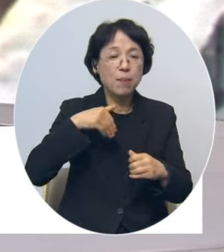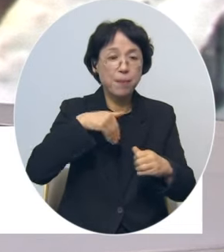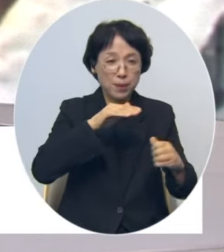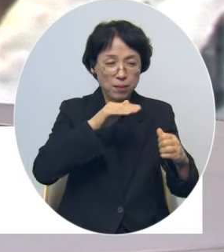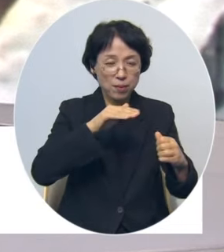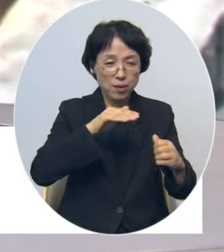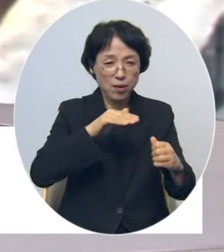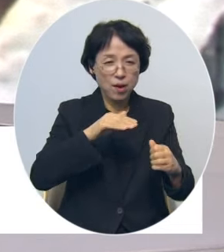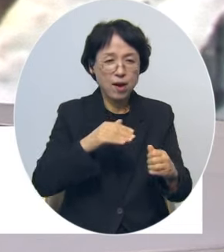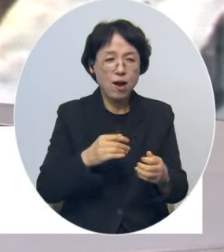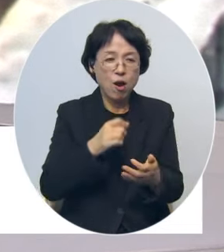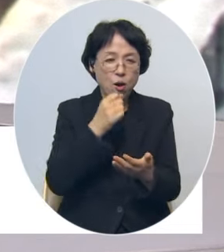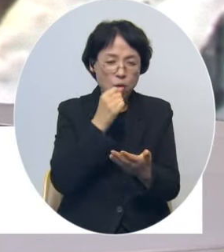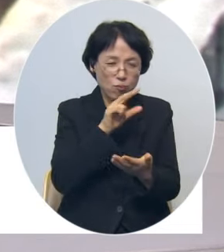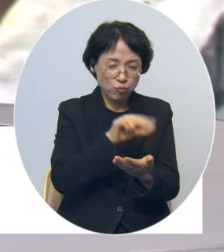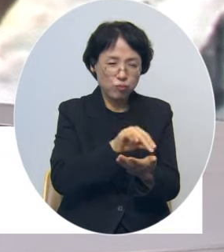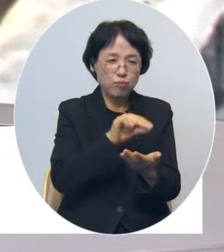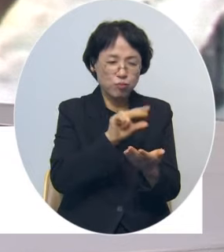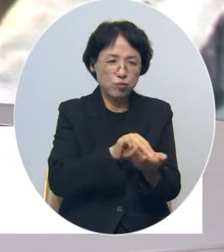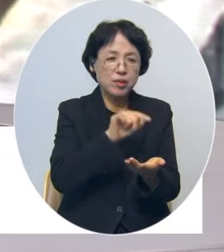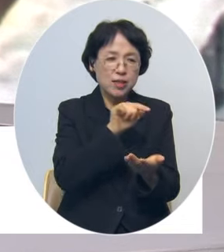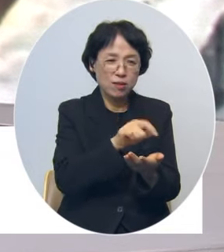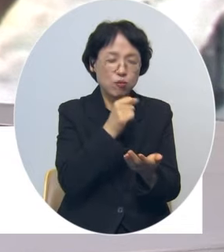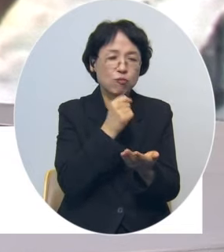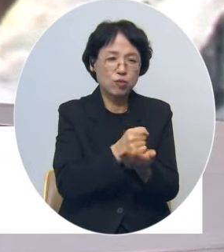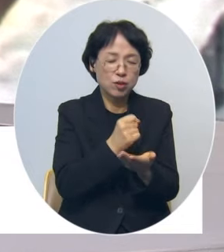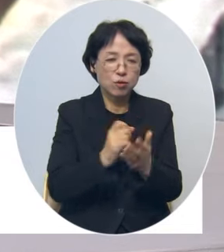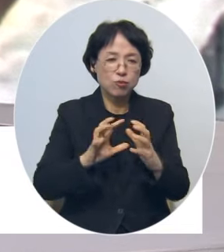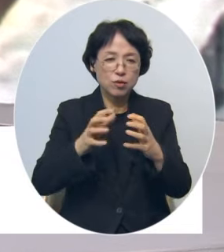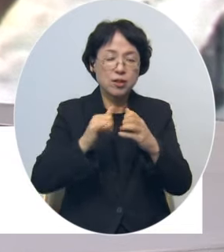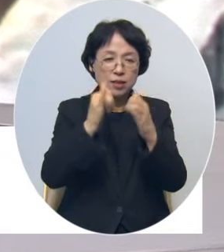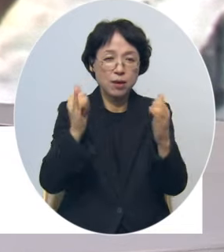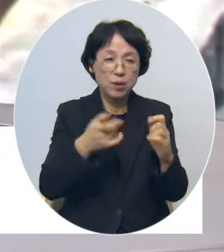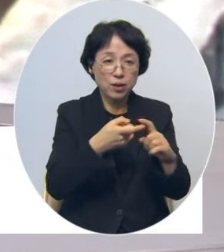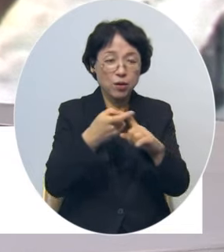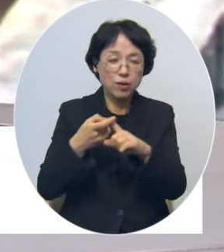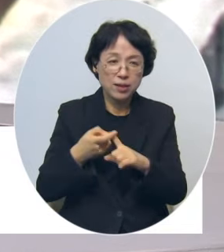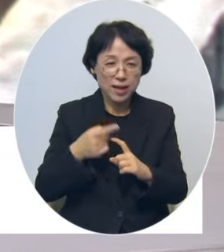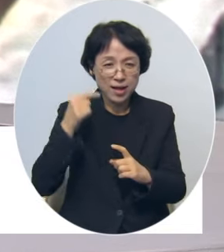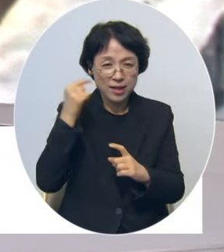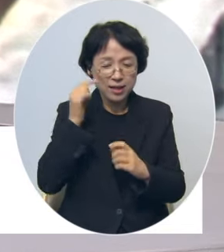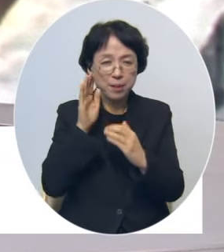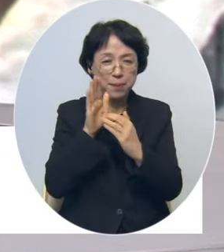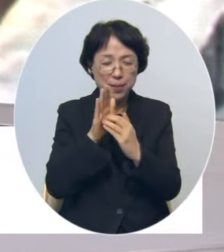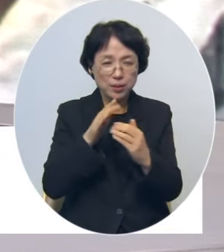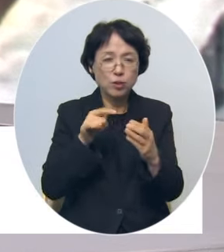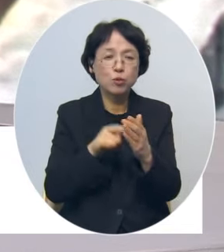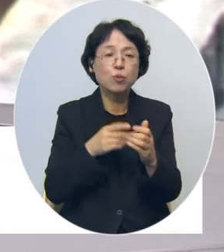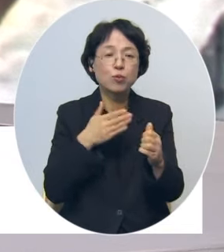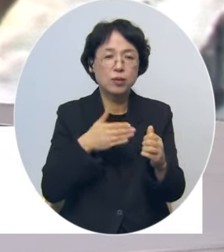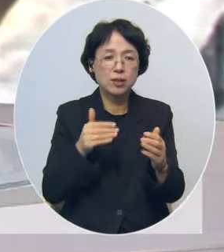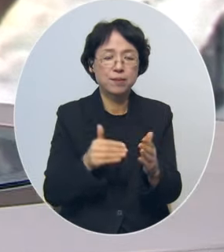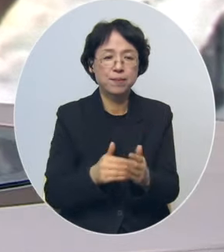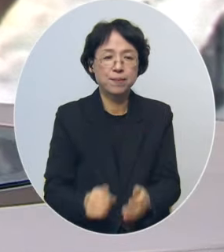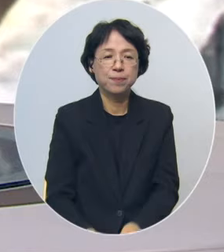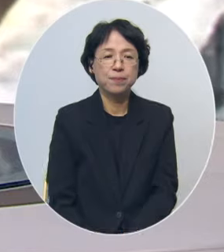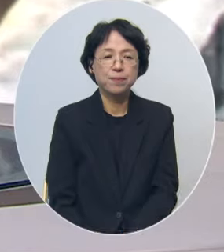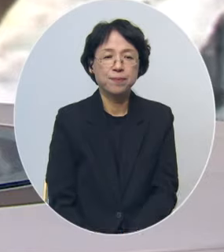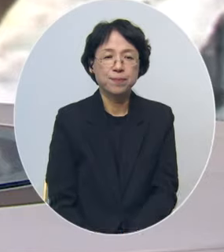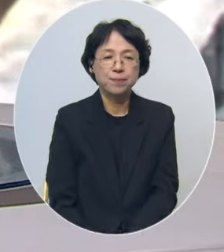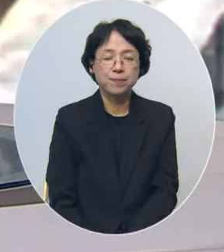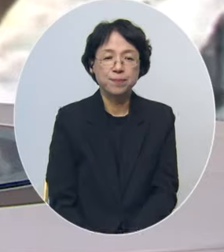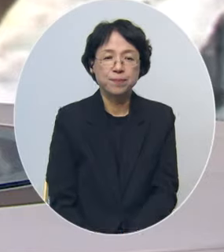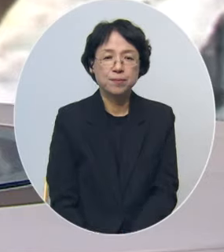강력하게 규탄하고 국제사회가 연대해서 단호히 대처할 것을 촉구했습니다 김현아 기자가 보도합니다